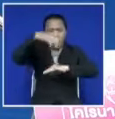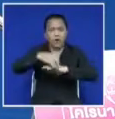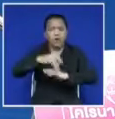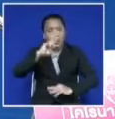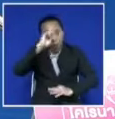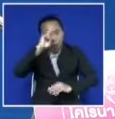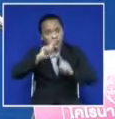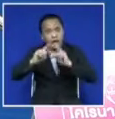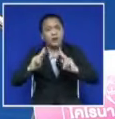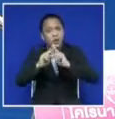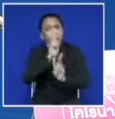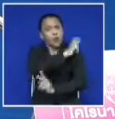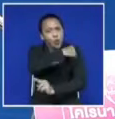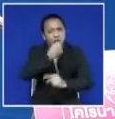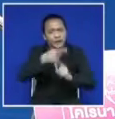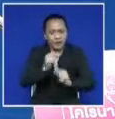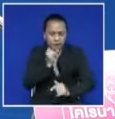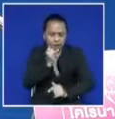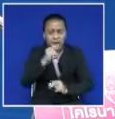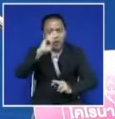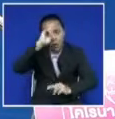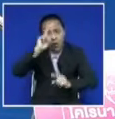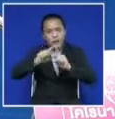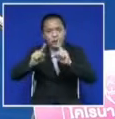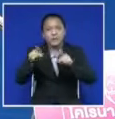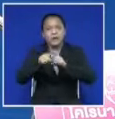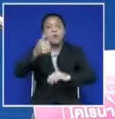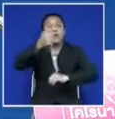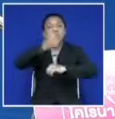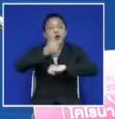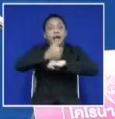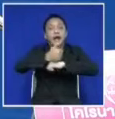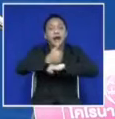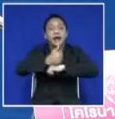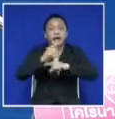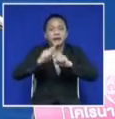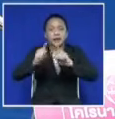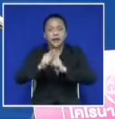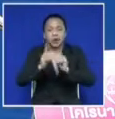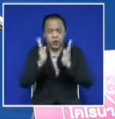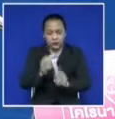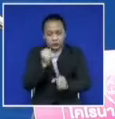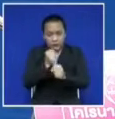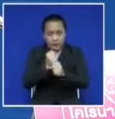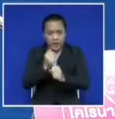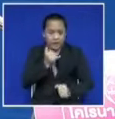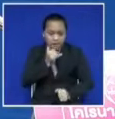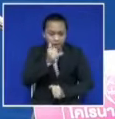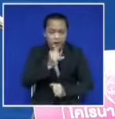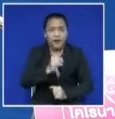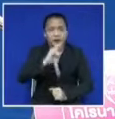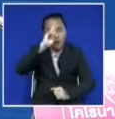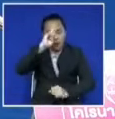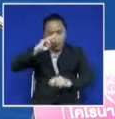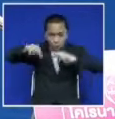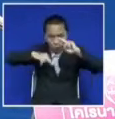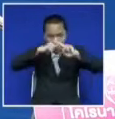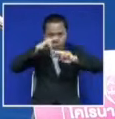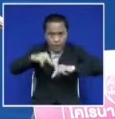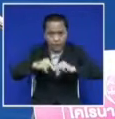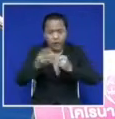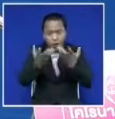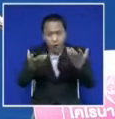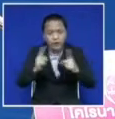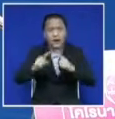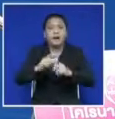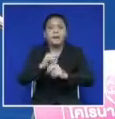ทยาที่จะต้องลงพื้นที่ไปสอบสวนโรคถ้าท่านผู้อำนวยการกองระบาดวิทยาหรือเจ้าหน้าที่อื่นๆที่ลงไปสอบสวนควบคุมโรคมีอุปก